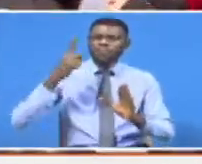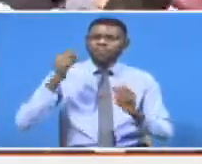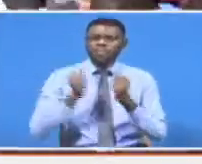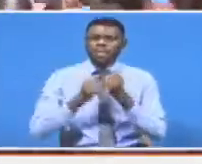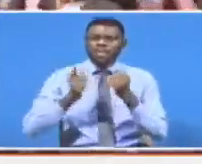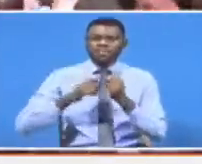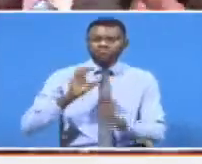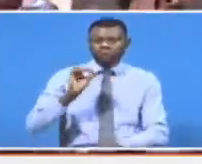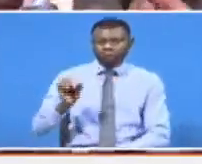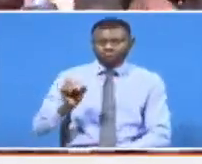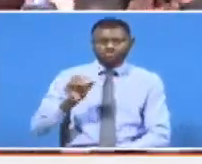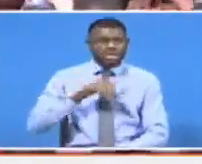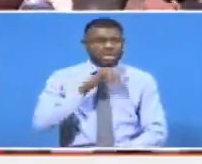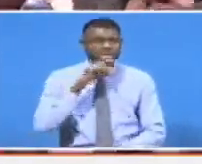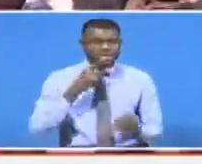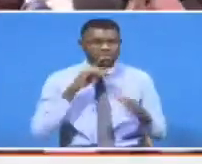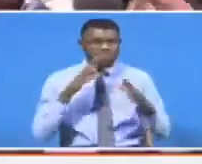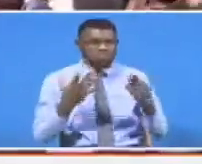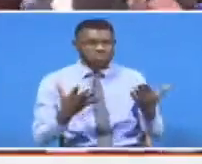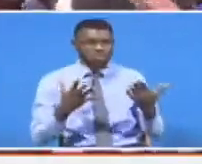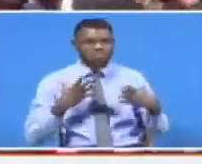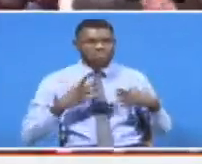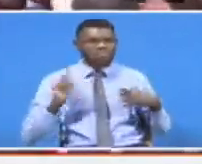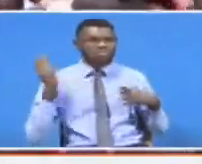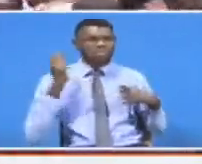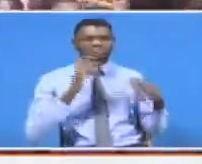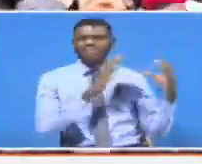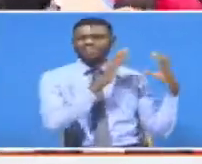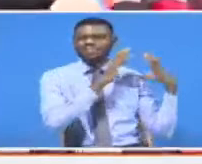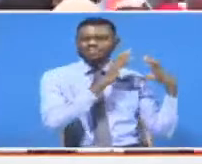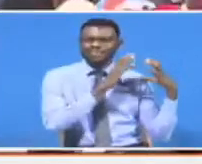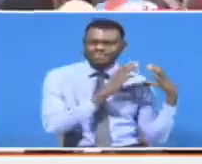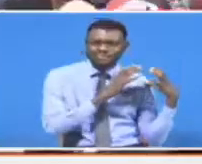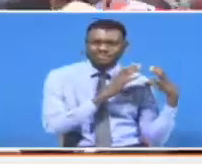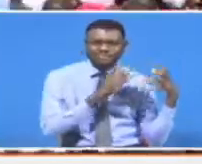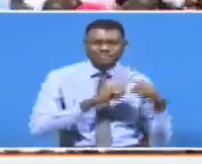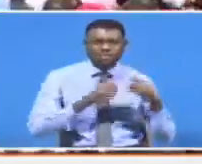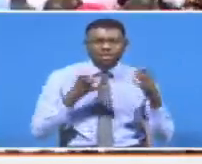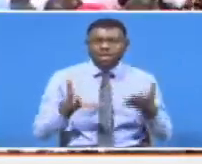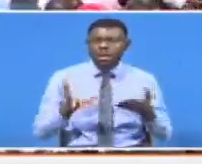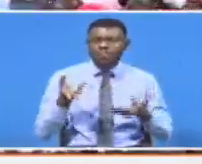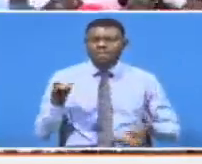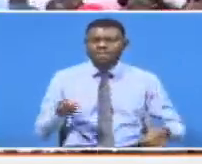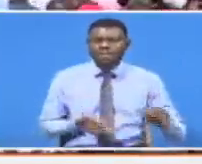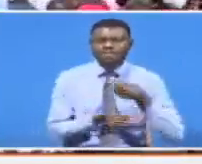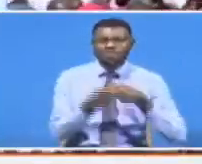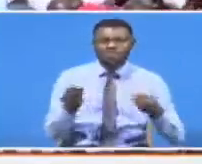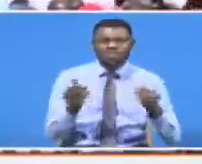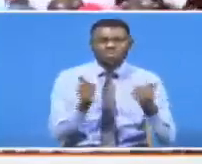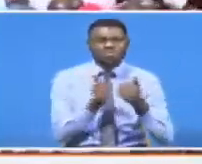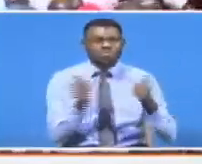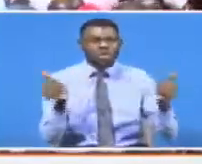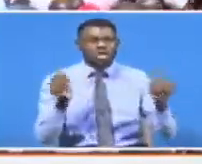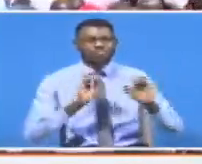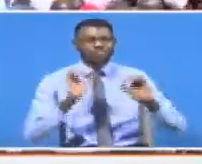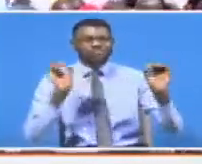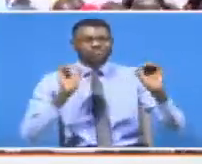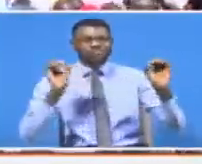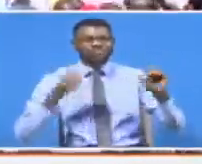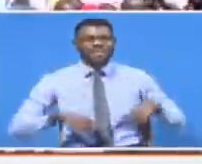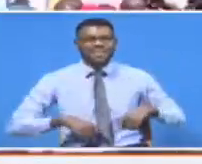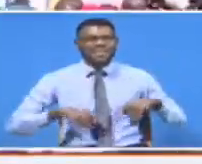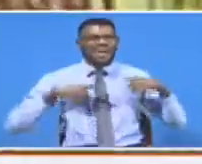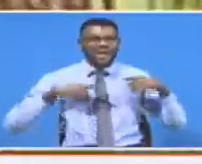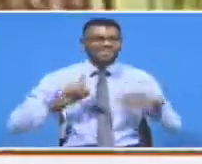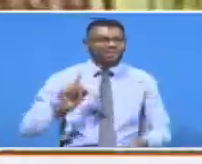kile alichosema ni kuongezea Wakenya mzigo katika kipindi hiki ambacho Wakenya wanashuhudia kupanda kwa gharama ya maisha.